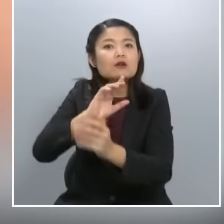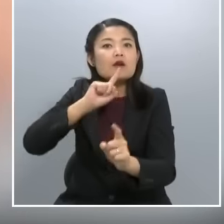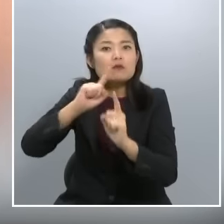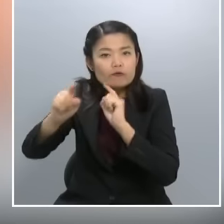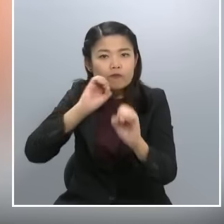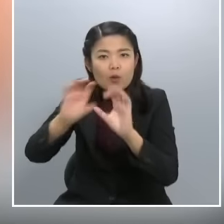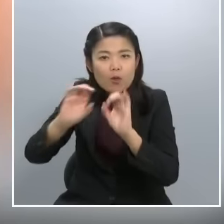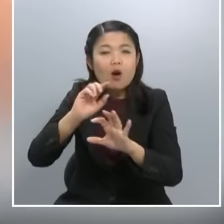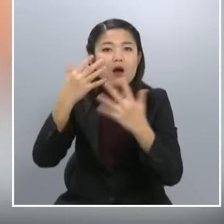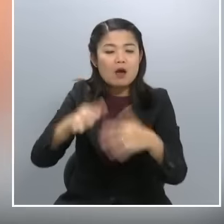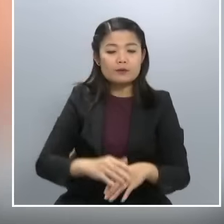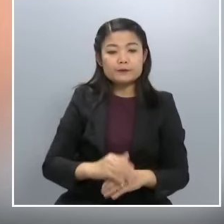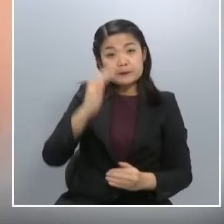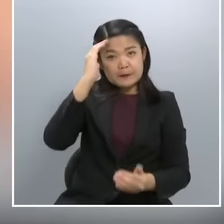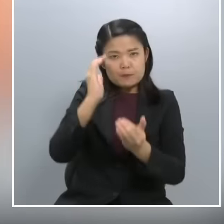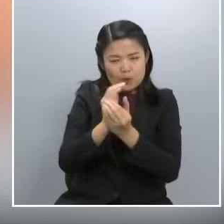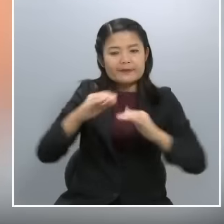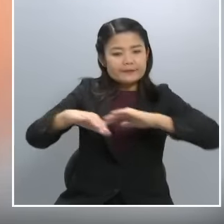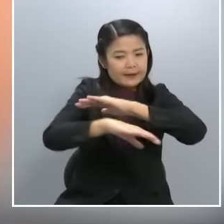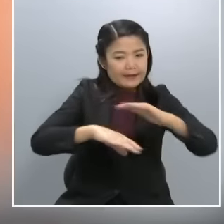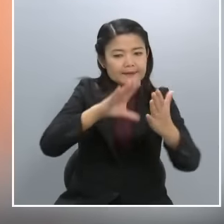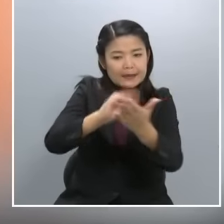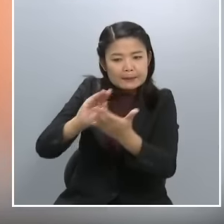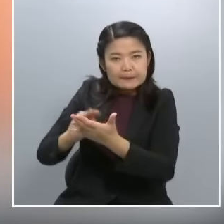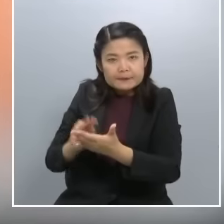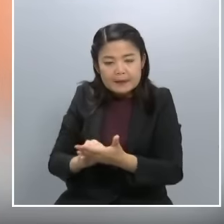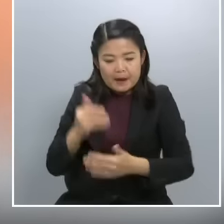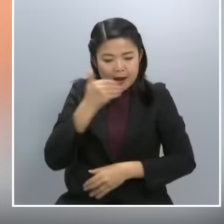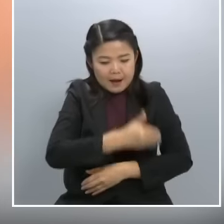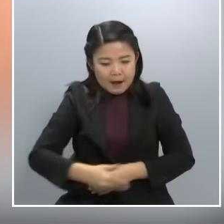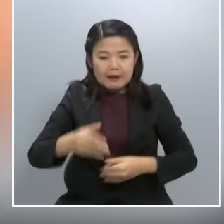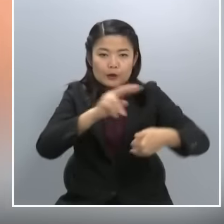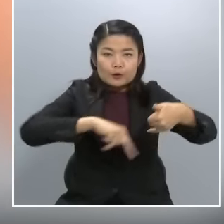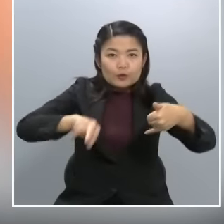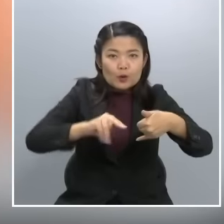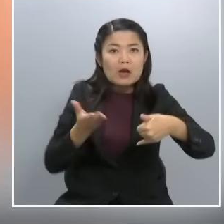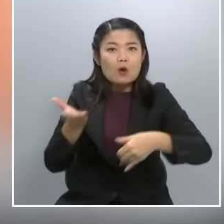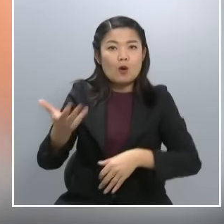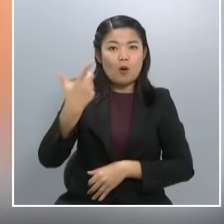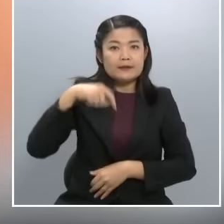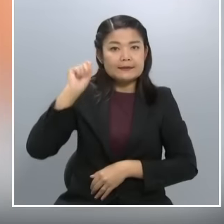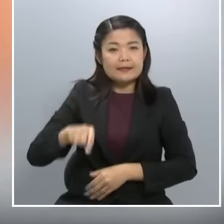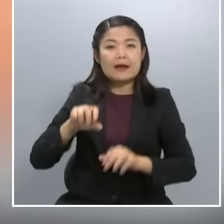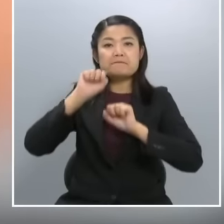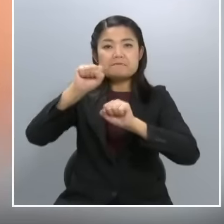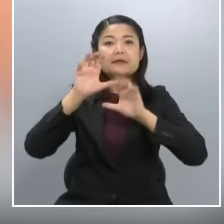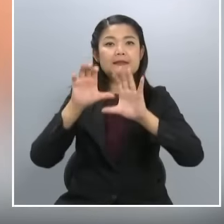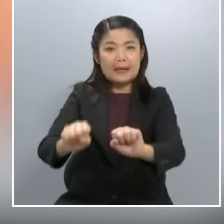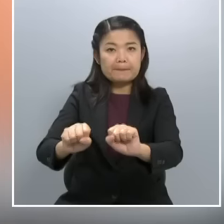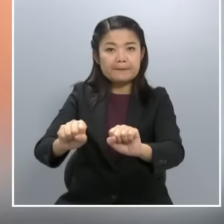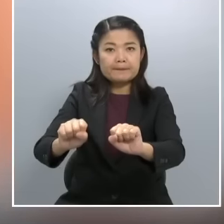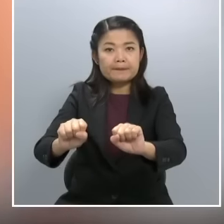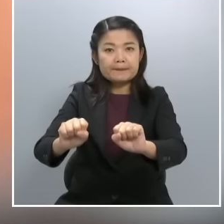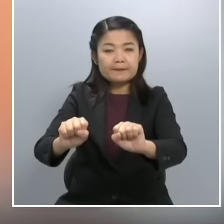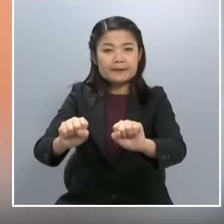กระบวนการของตำรวจเองเนี่ยต้องรวบรวมพยานหลักฐานตรวจร่างกายต่างๆเพื่อขอศาลเนี่ยอนุมัติหมายจับเรวัฒแต่คุณผู้ชม